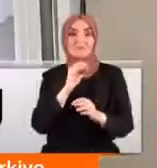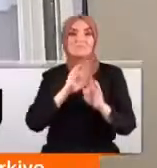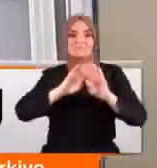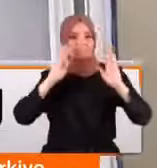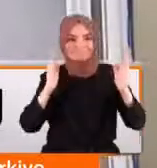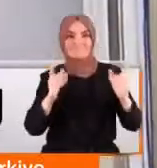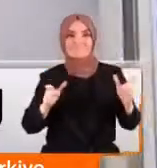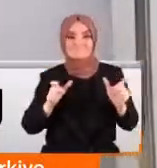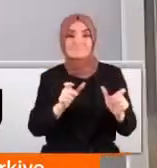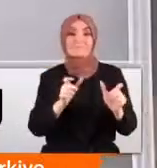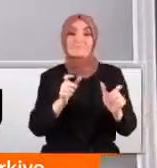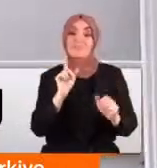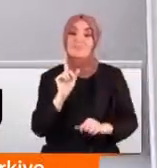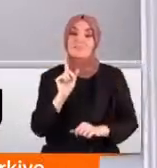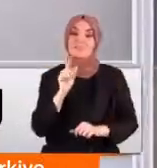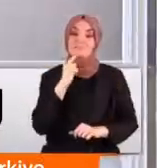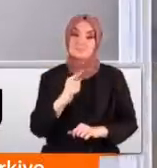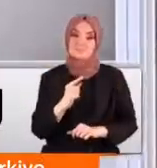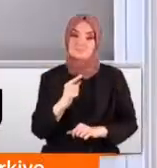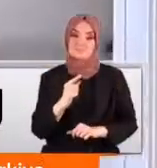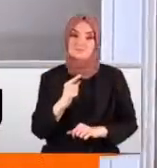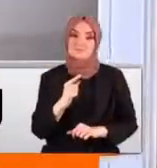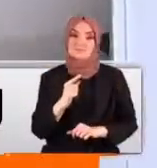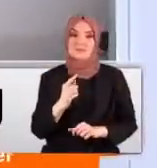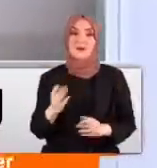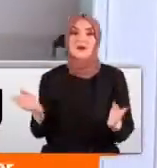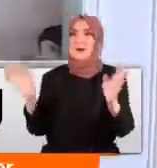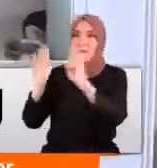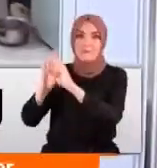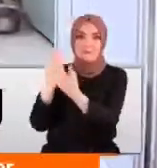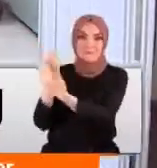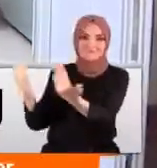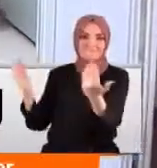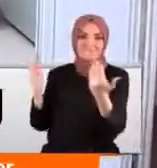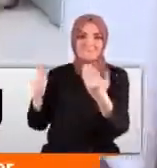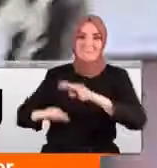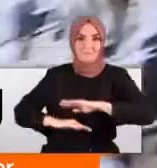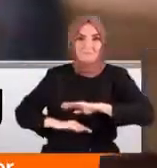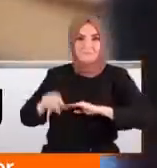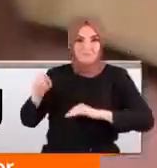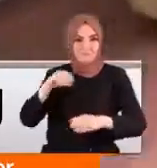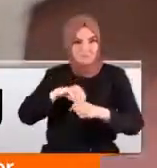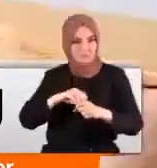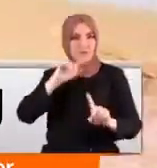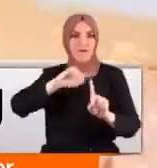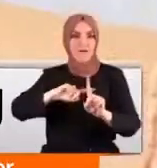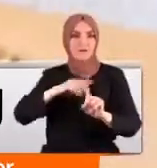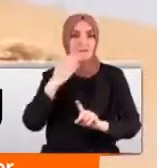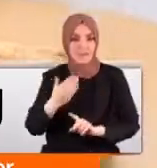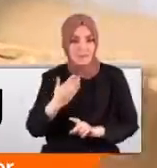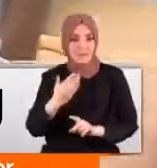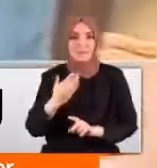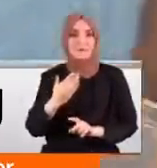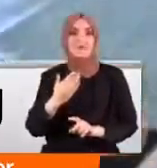balkon. Kapalı balkon olmasının çok büyük bir artısı var. Fakat peteklerin bu şekilde kullanılması çok yanlış. Perdelerin uzun olmaması